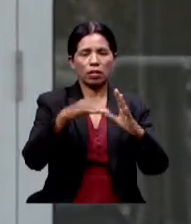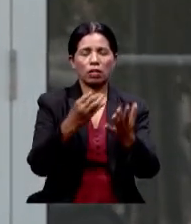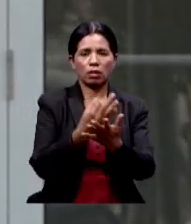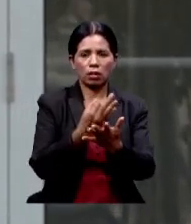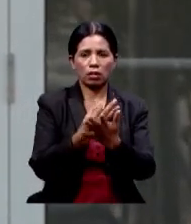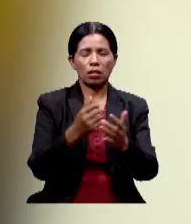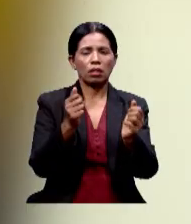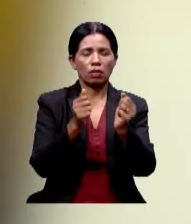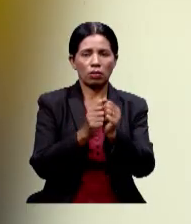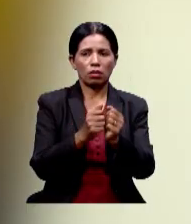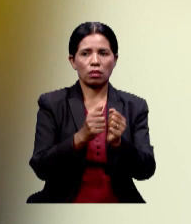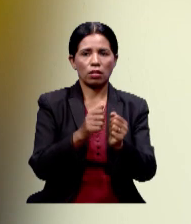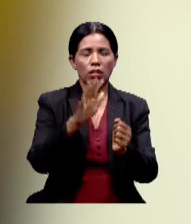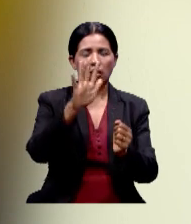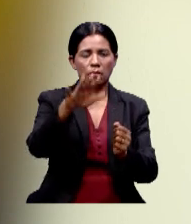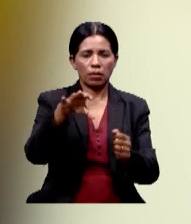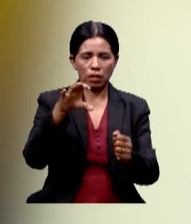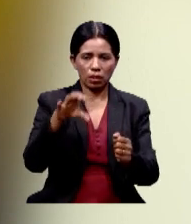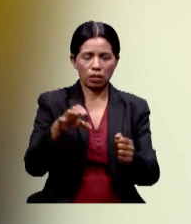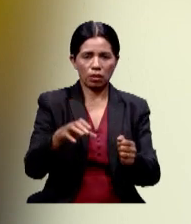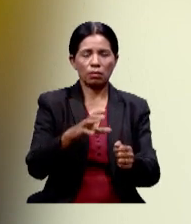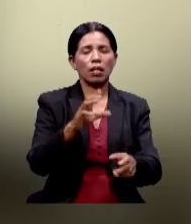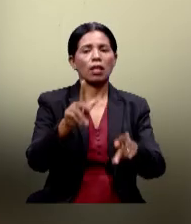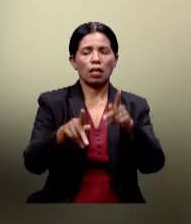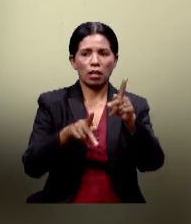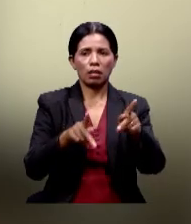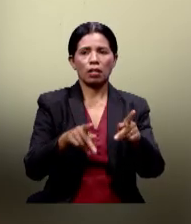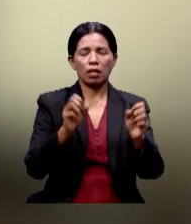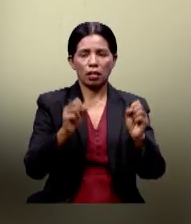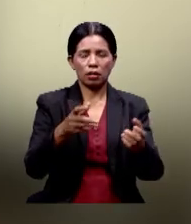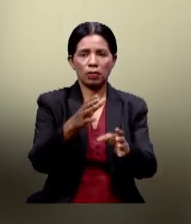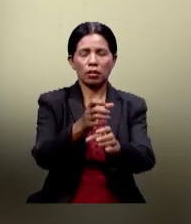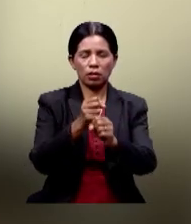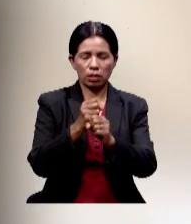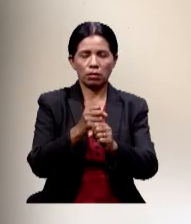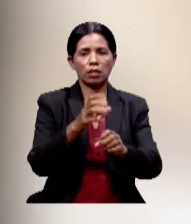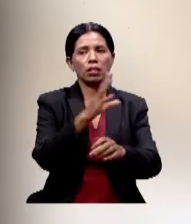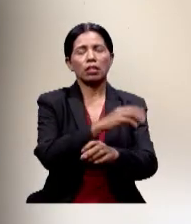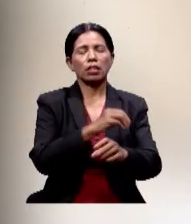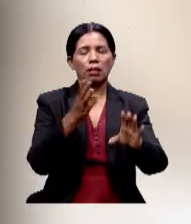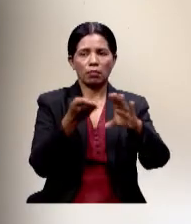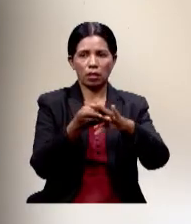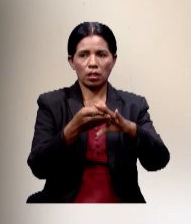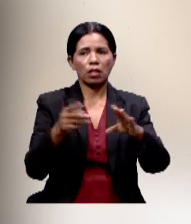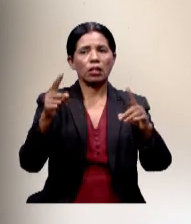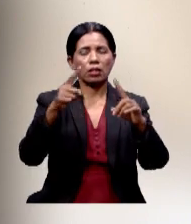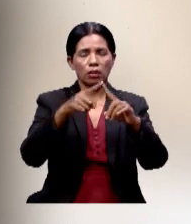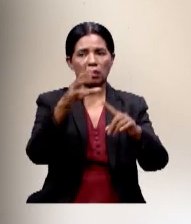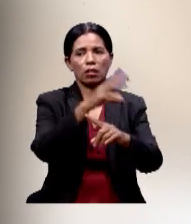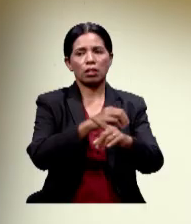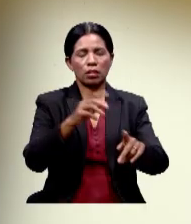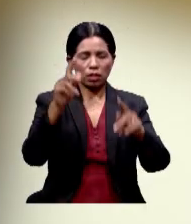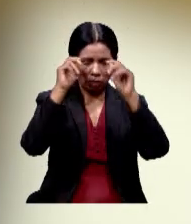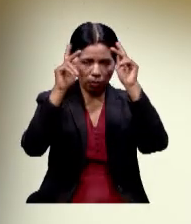montante dolar Amerikanu atus lima resin ba suspeitu. No suspeitu atu basimu ia Western Union, mai be bain hira to ia Western Union Timor